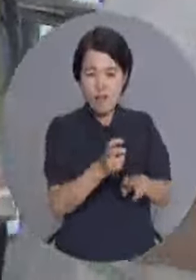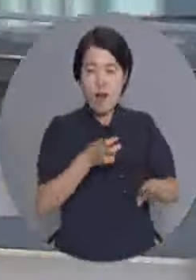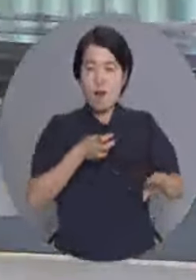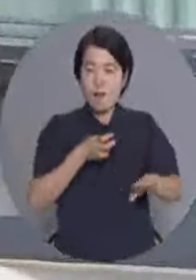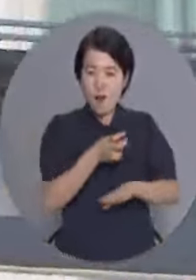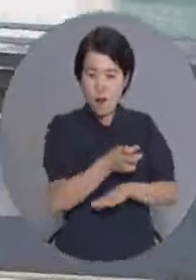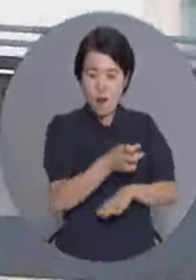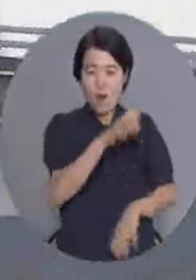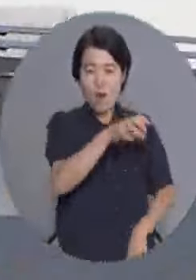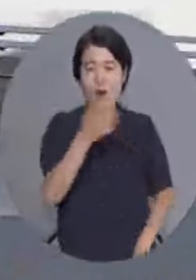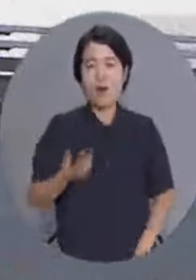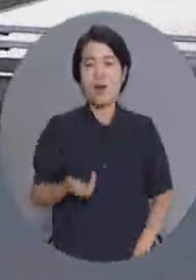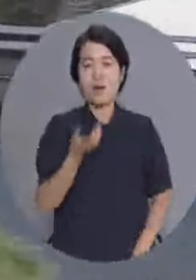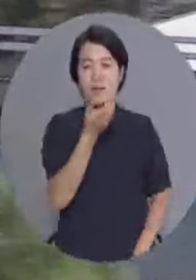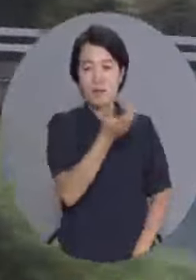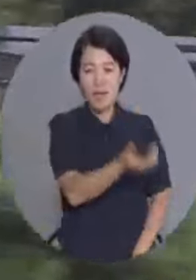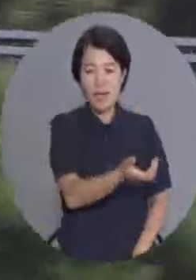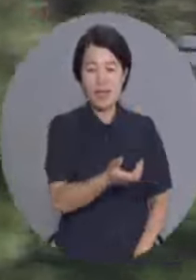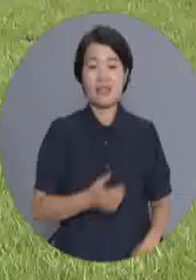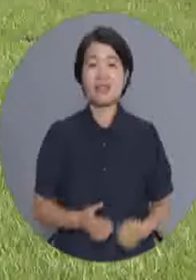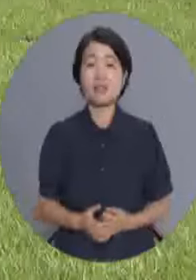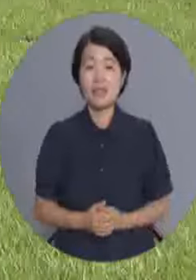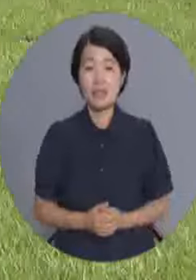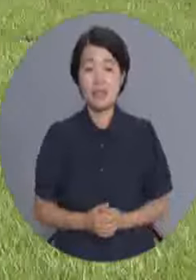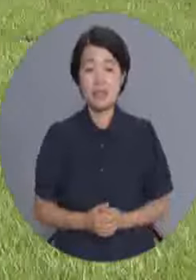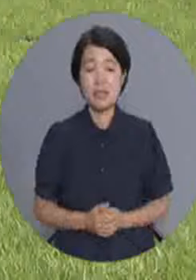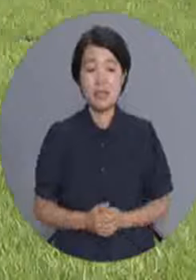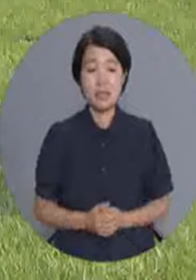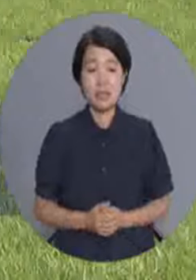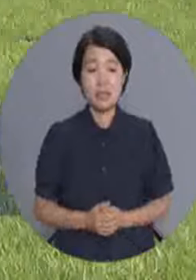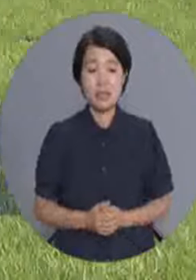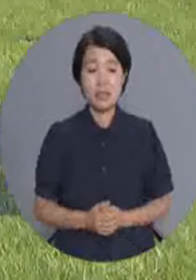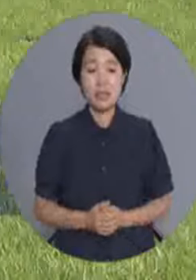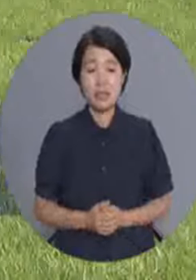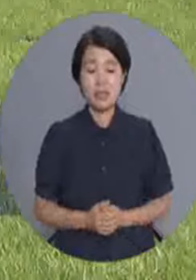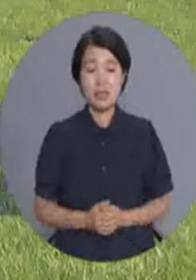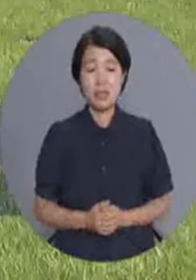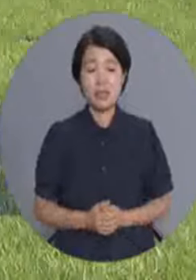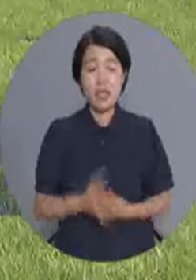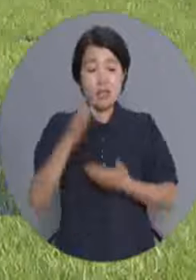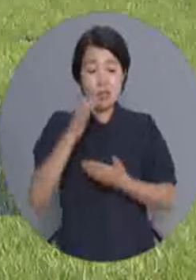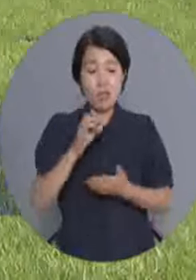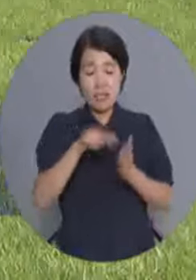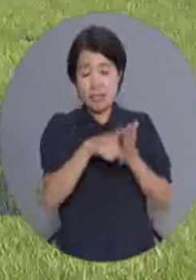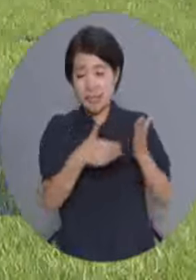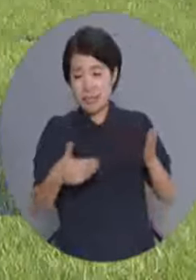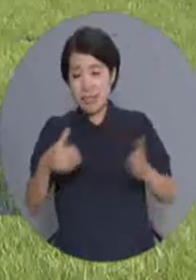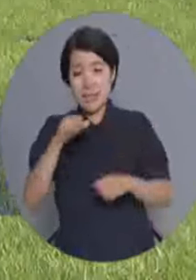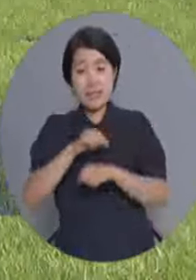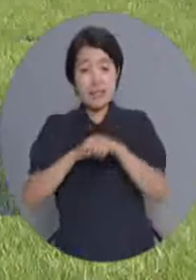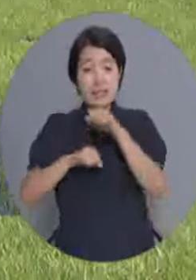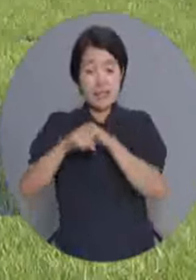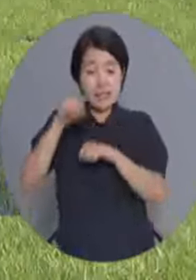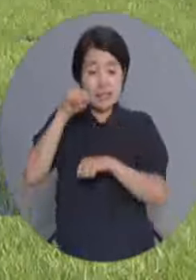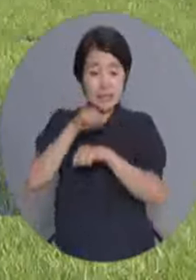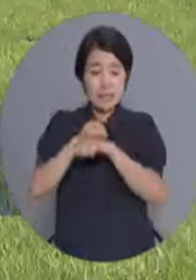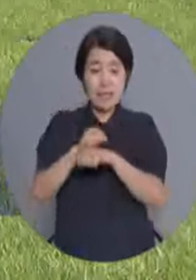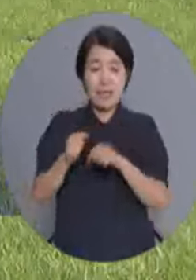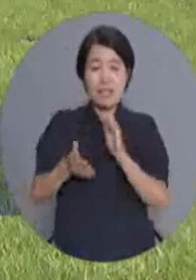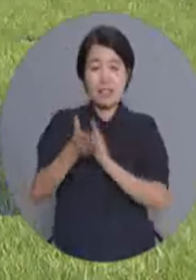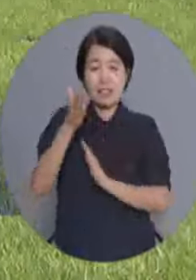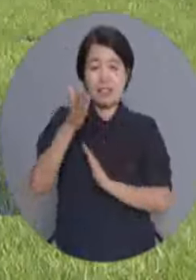타고 무진교까지 이동했습니다. 유산이 시간이 쌓은 흔적이라고 하는데 그 흔적을 우리 시민들이